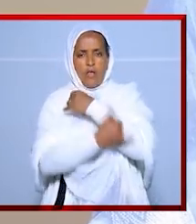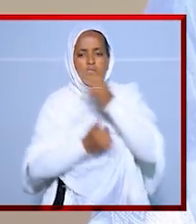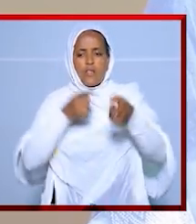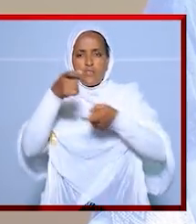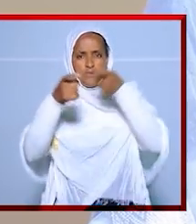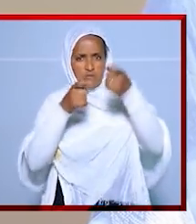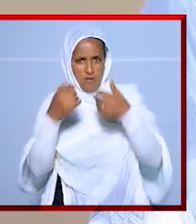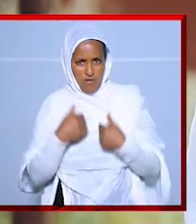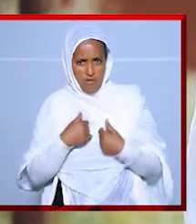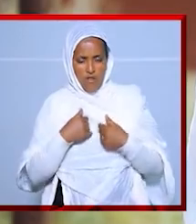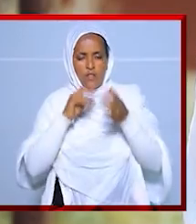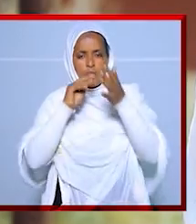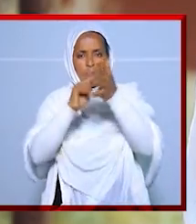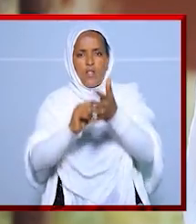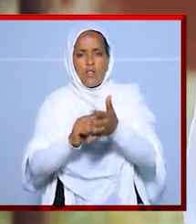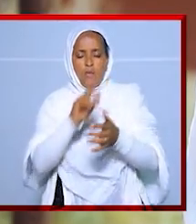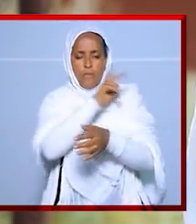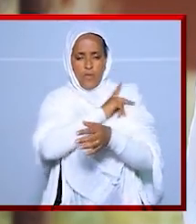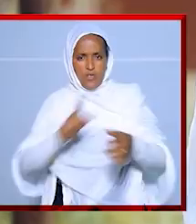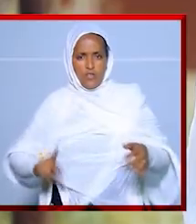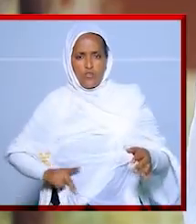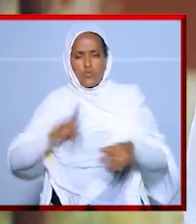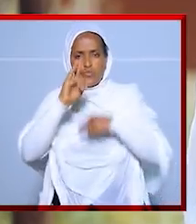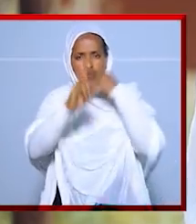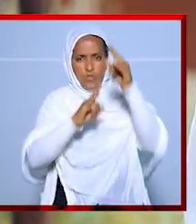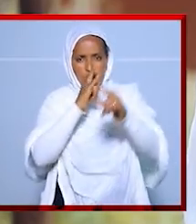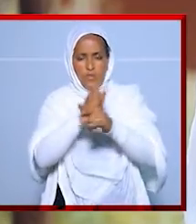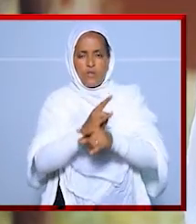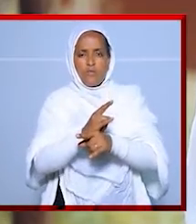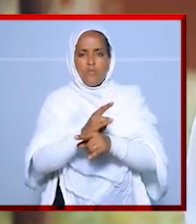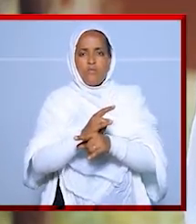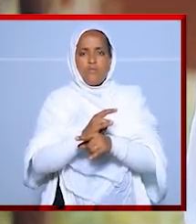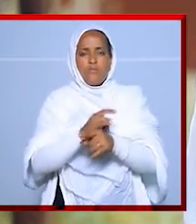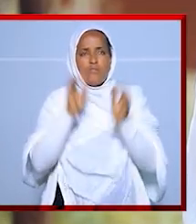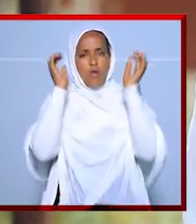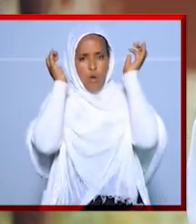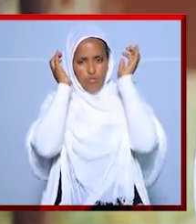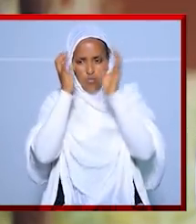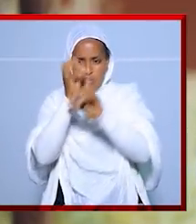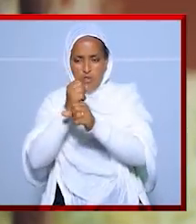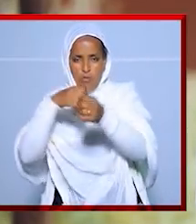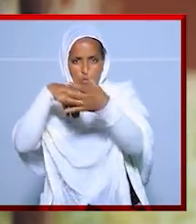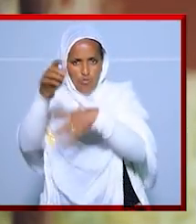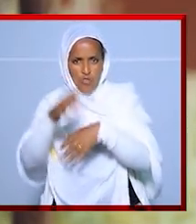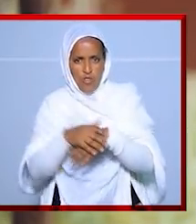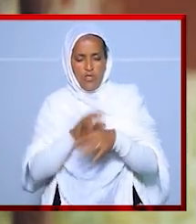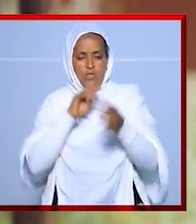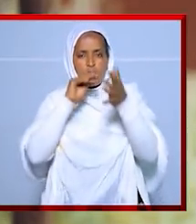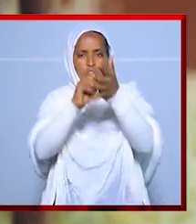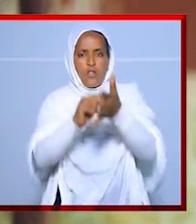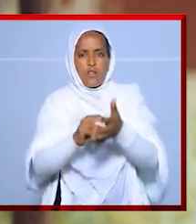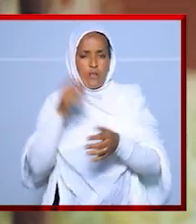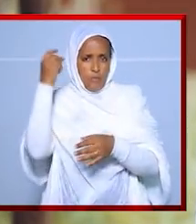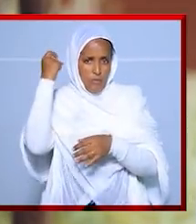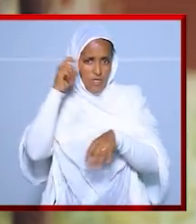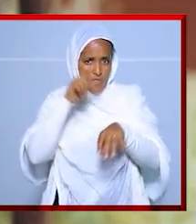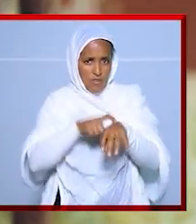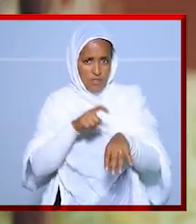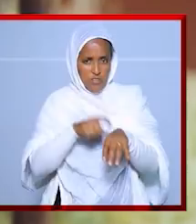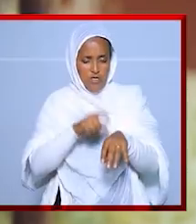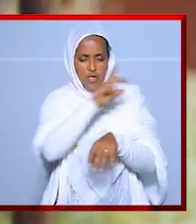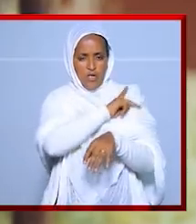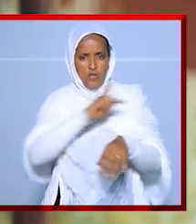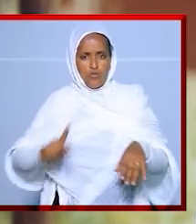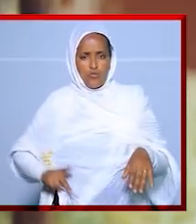አገርን አስተዳድራለች። ለምሳሌ በነገስታቱ ዘመን በመሳፍንቱ ዘመን ታቦቷን ይዛ በመውጣት ለምሳሌ በጥንት